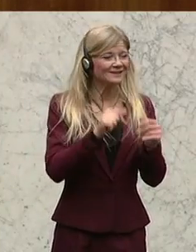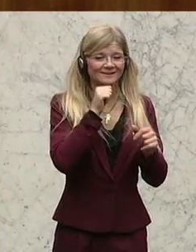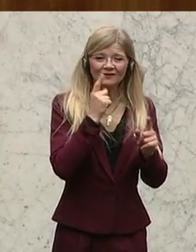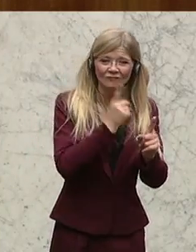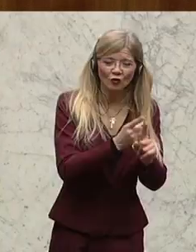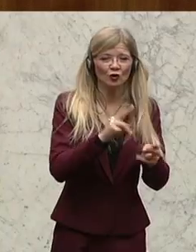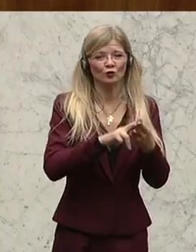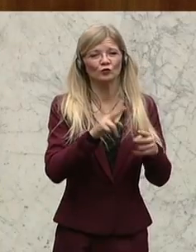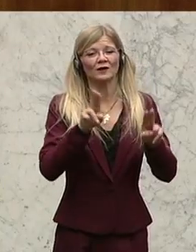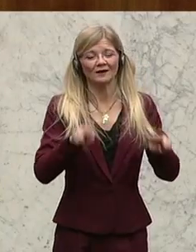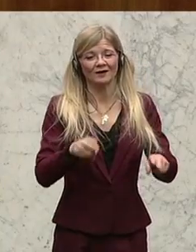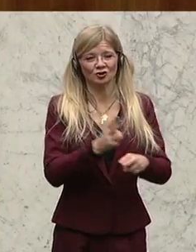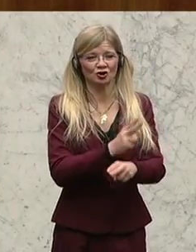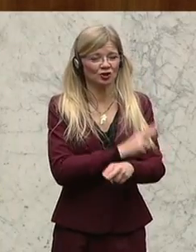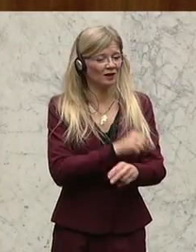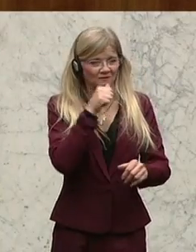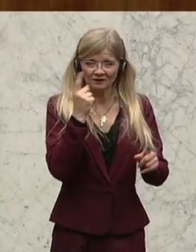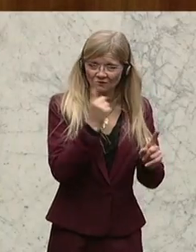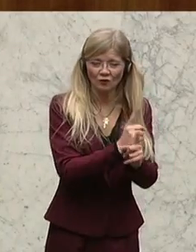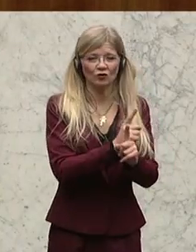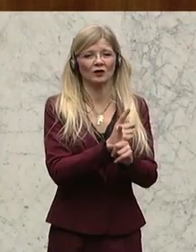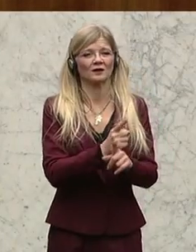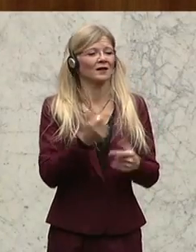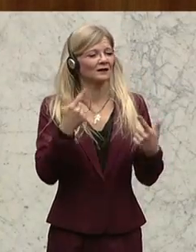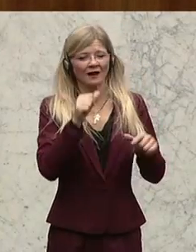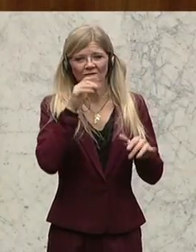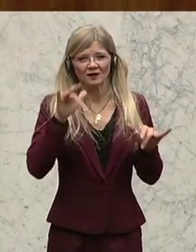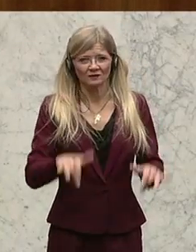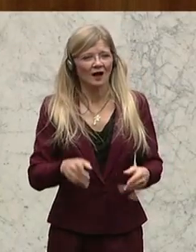nichts verloren. Denn diese vielen jungen Menschen auf der Galerie